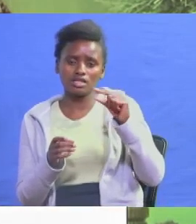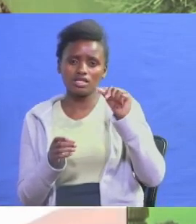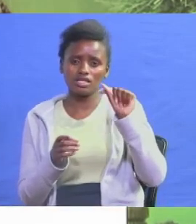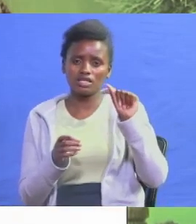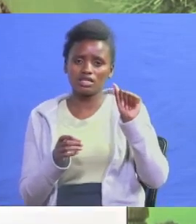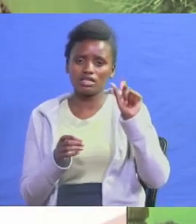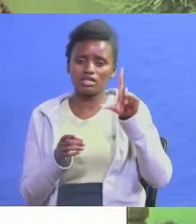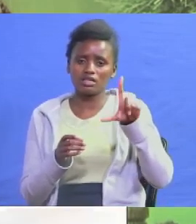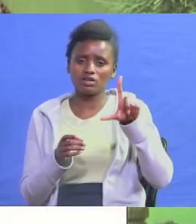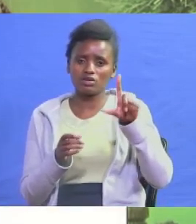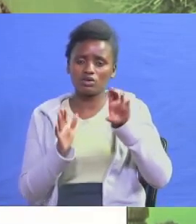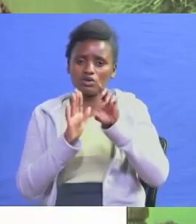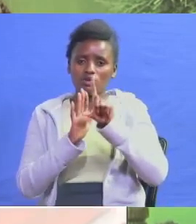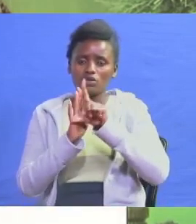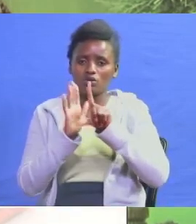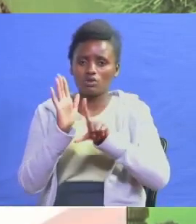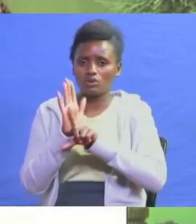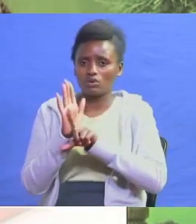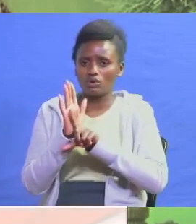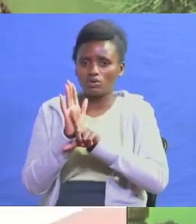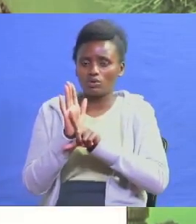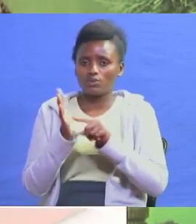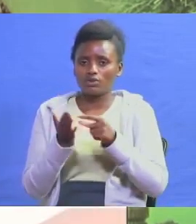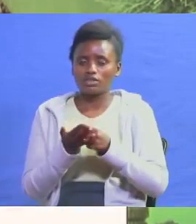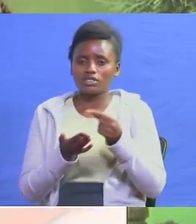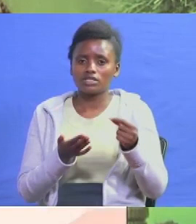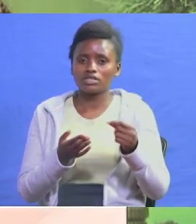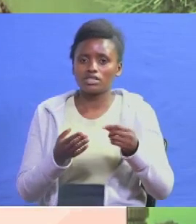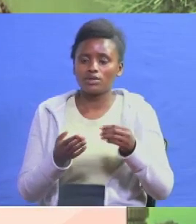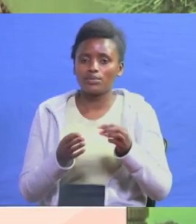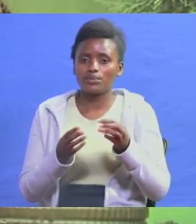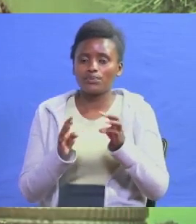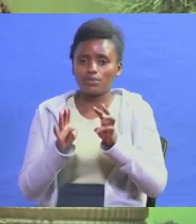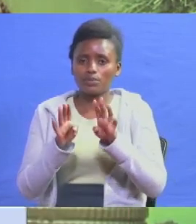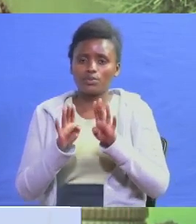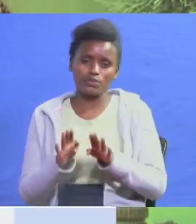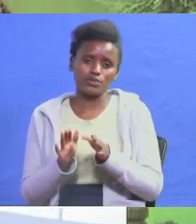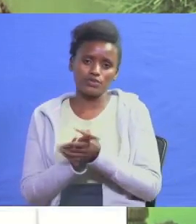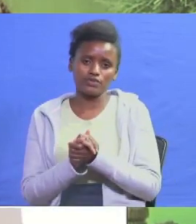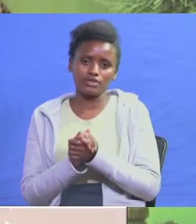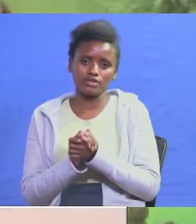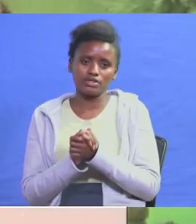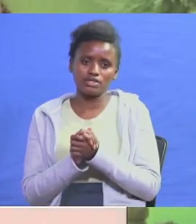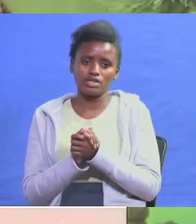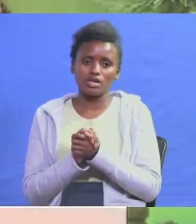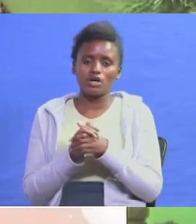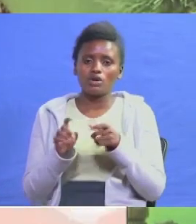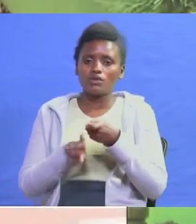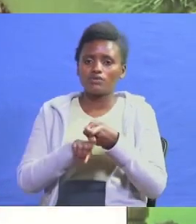law, protects community benefits, and promotes investor confidence. From the